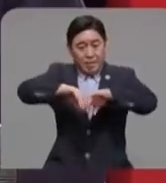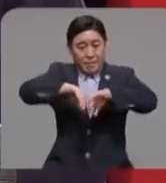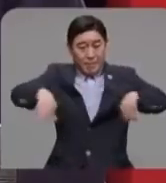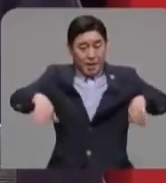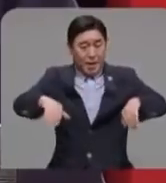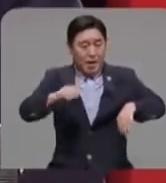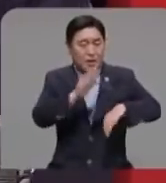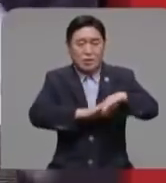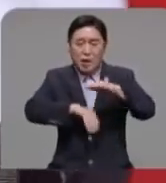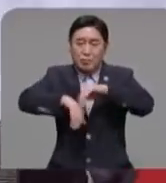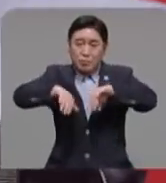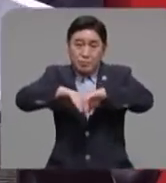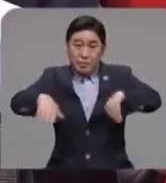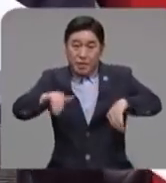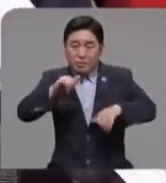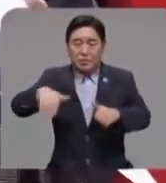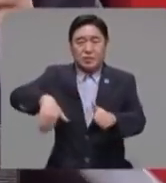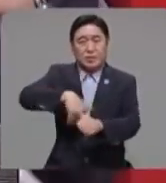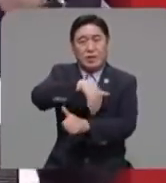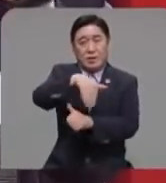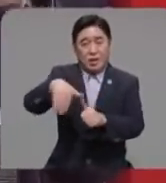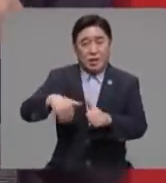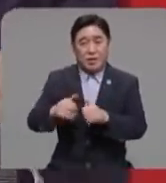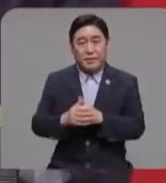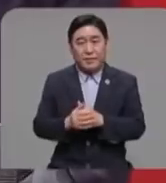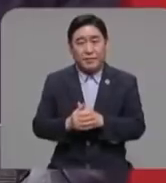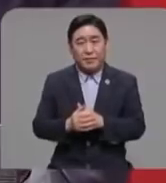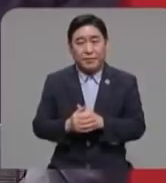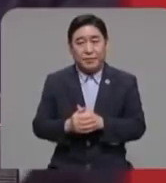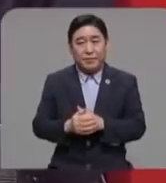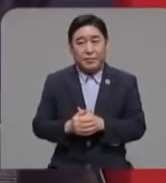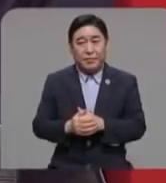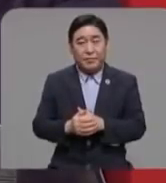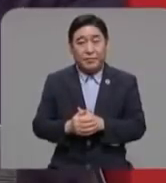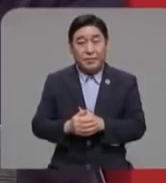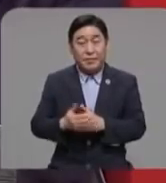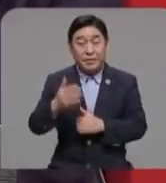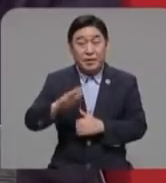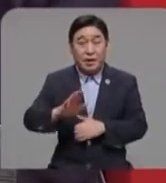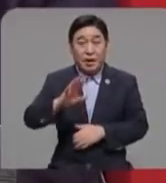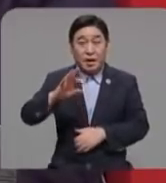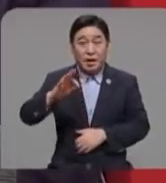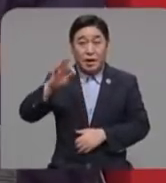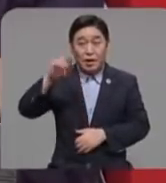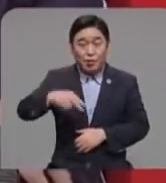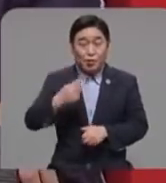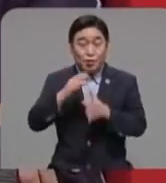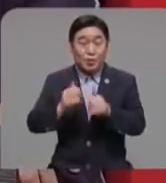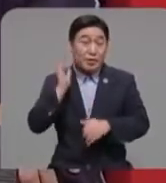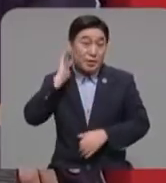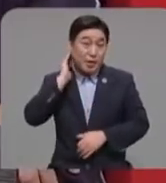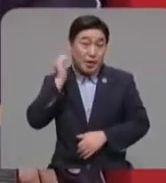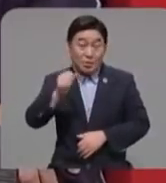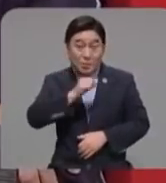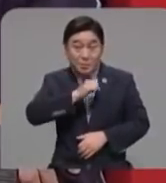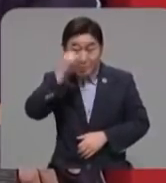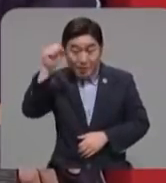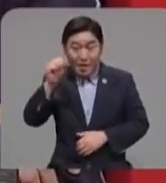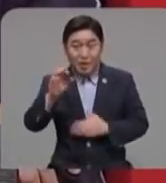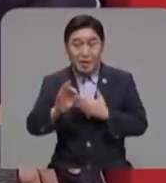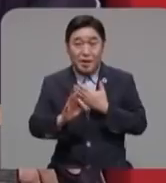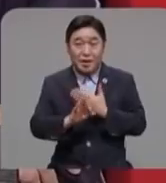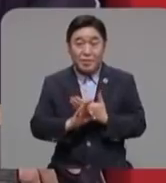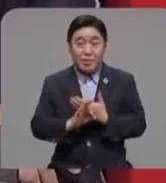있죠. 네. 그래서 이런 상황에서 우리 원 후보님이 대통령이 되시면 유 후보님. 예. 예. 유 후보님.